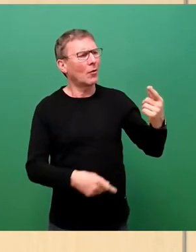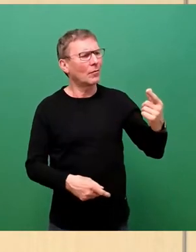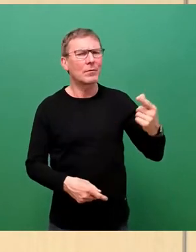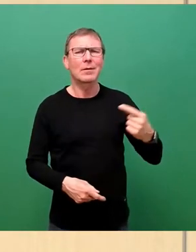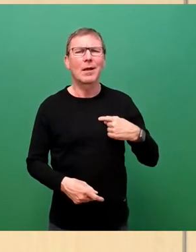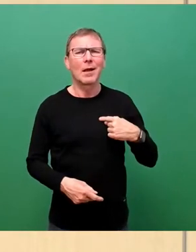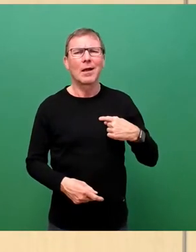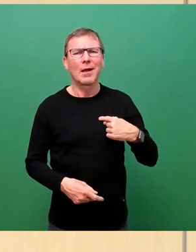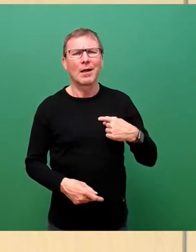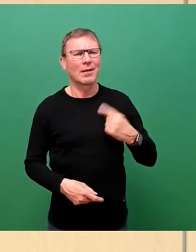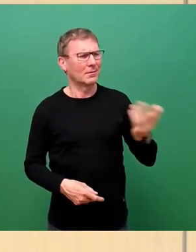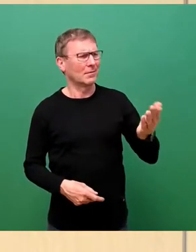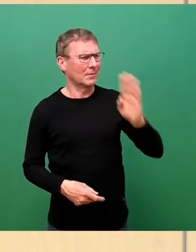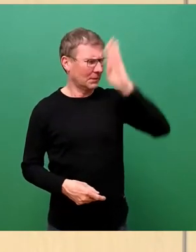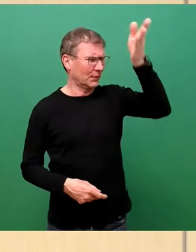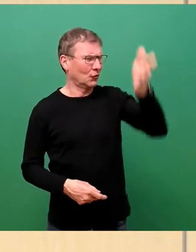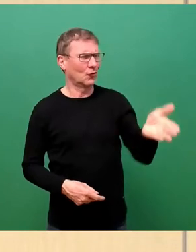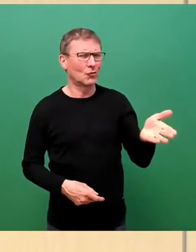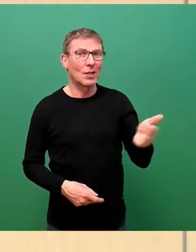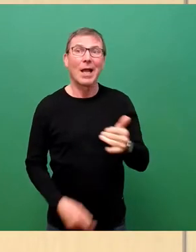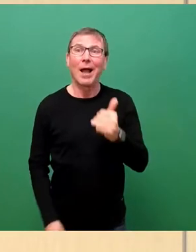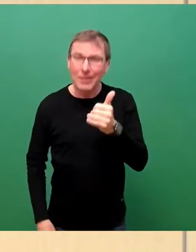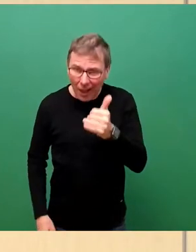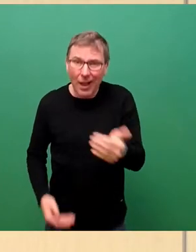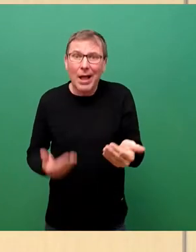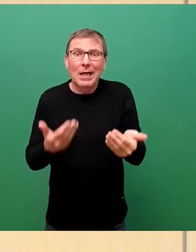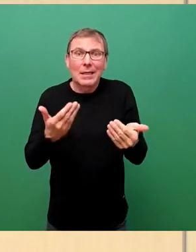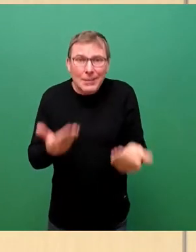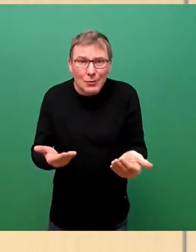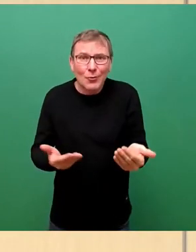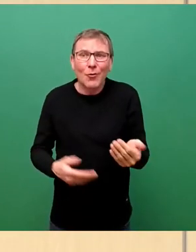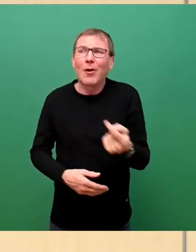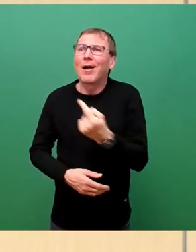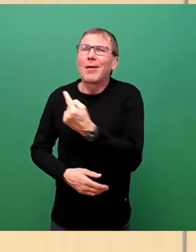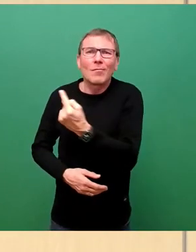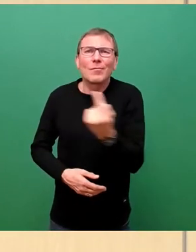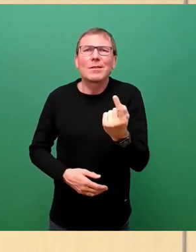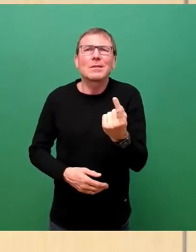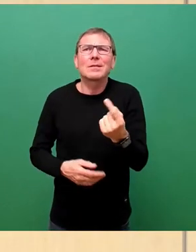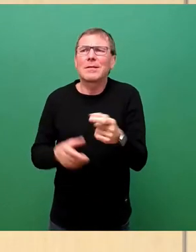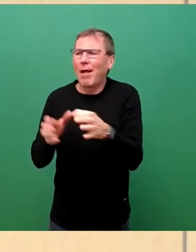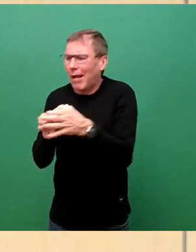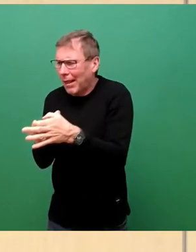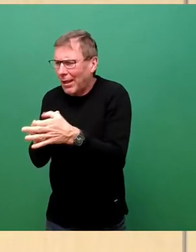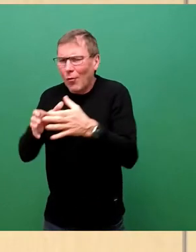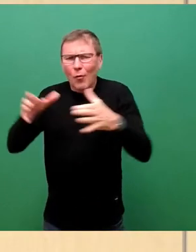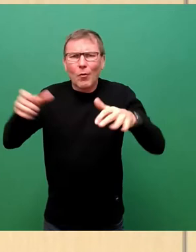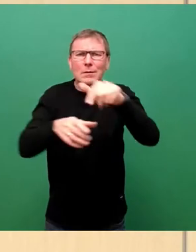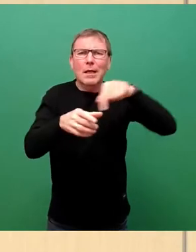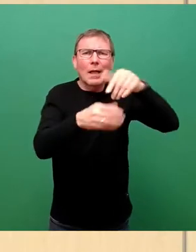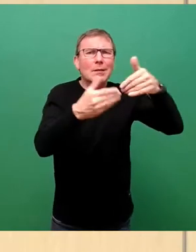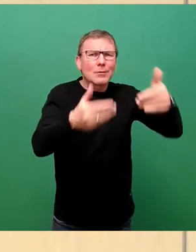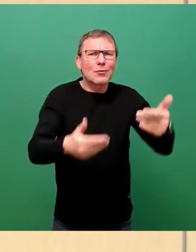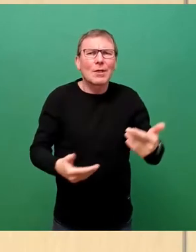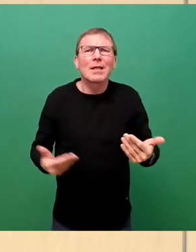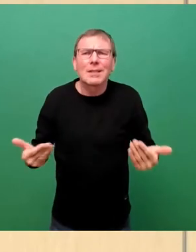sein. Das ist so, wie in jedem kleineren, noch größeren Kreis. Aber dann zu meinen,